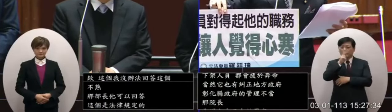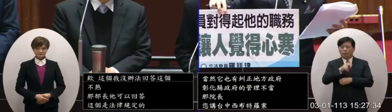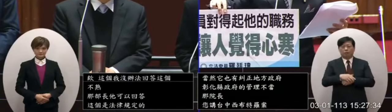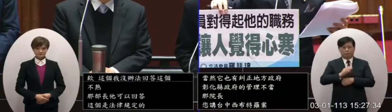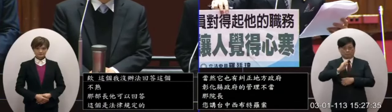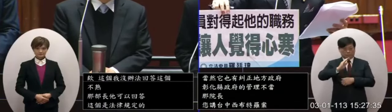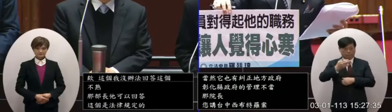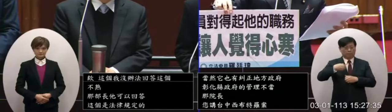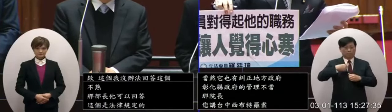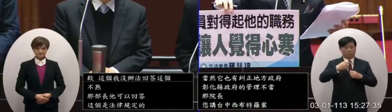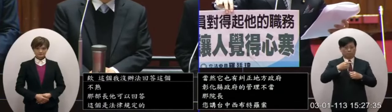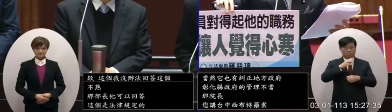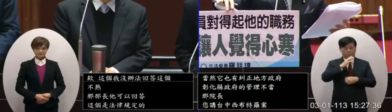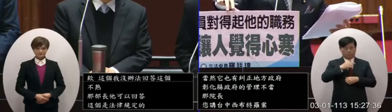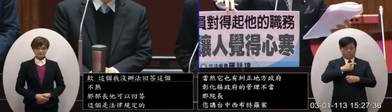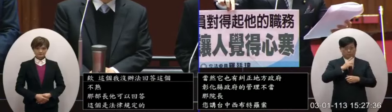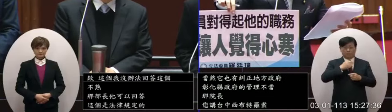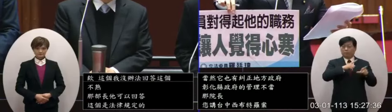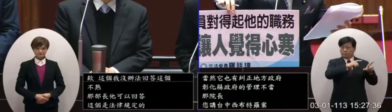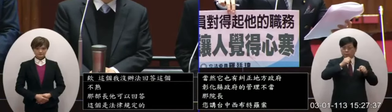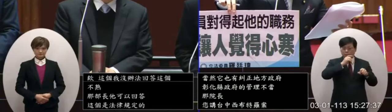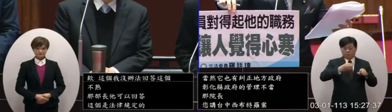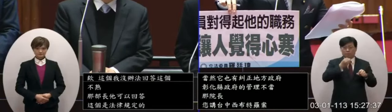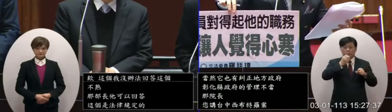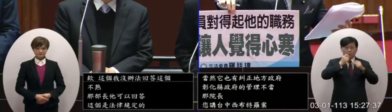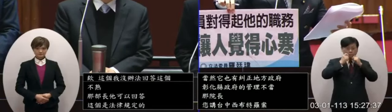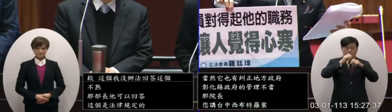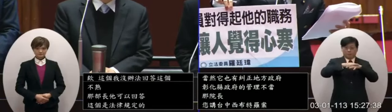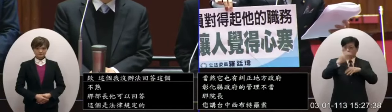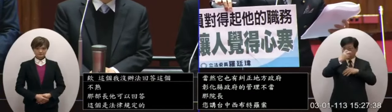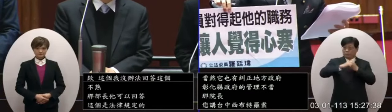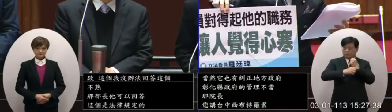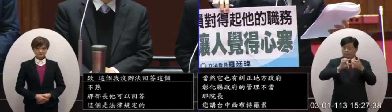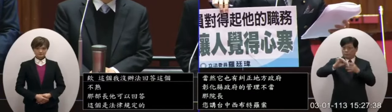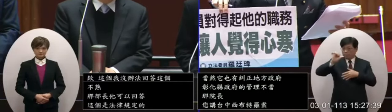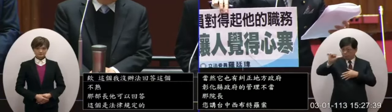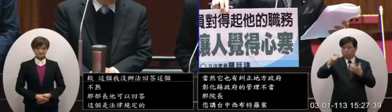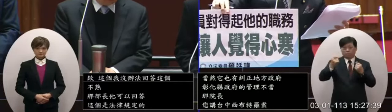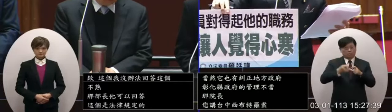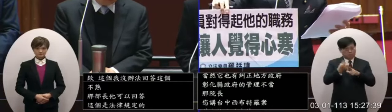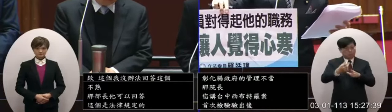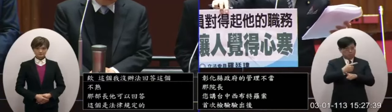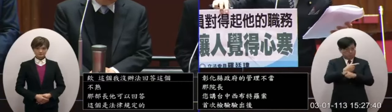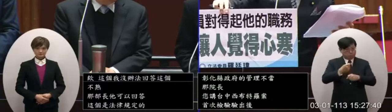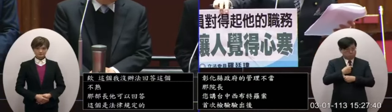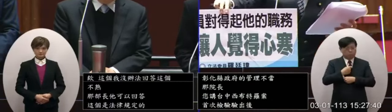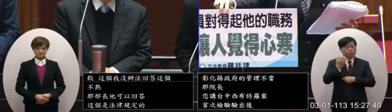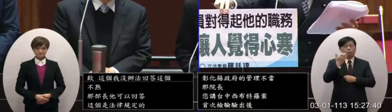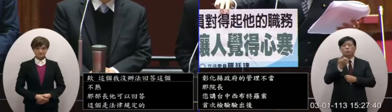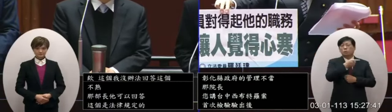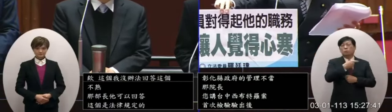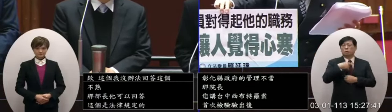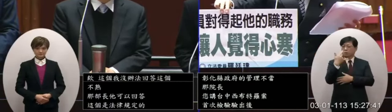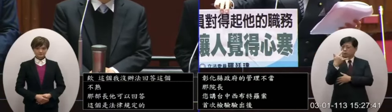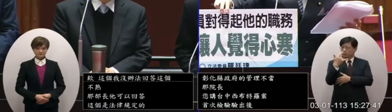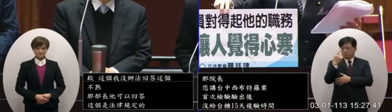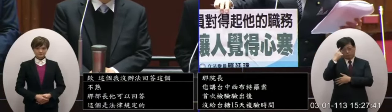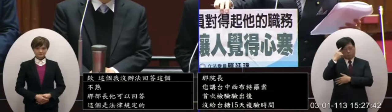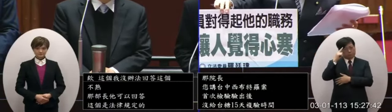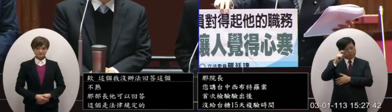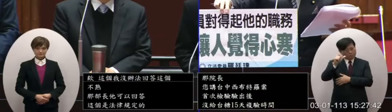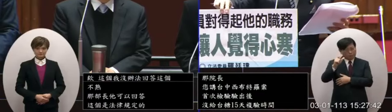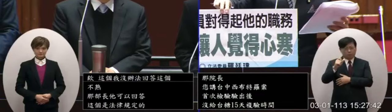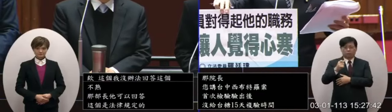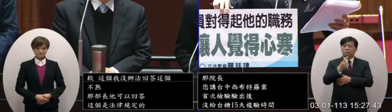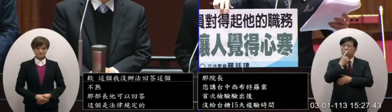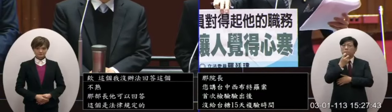是院长，市府依食安法第5条，它就是需要公布。如果像您说的还要再等等等，